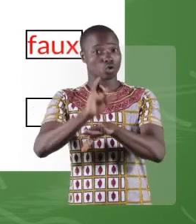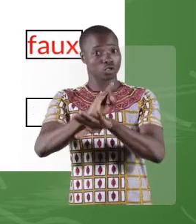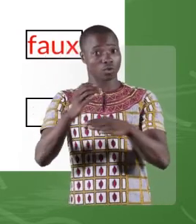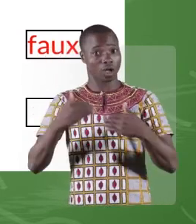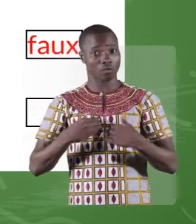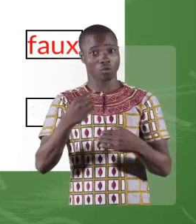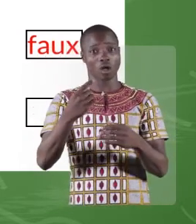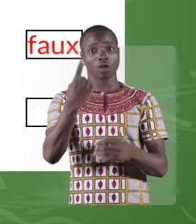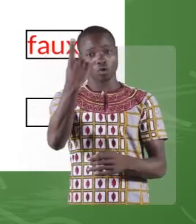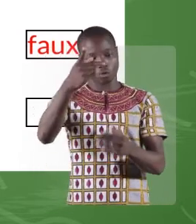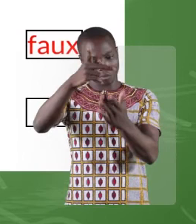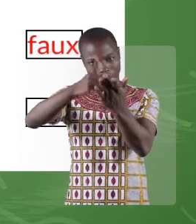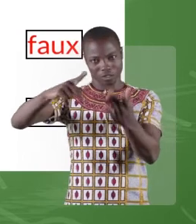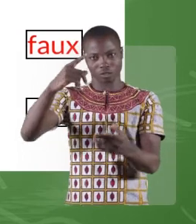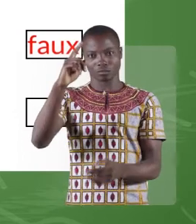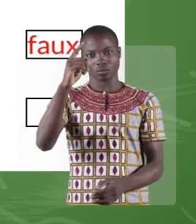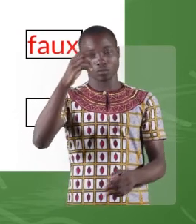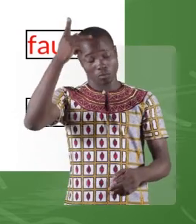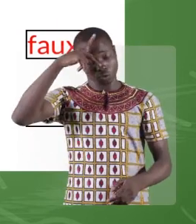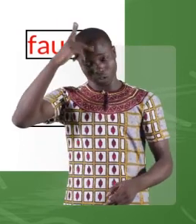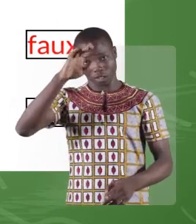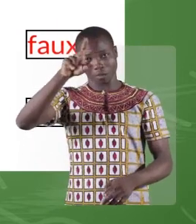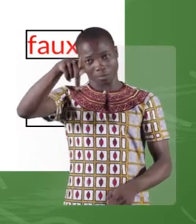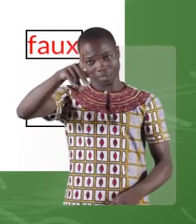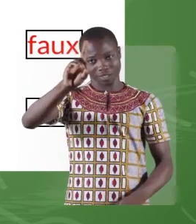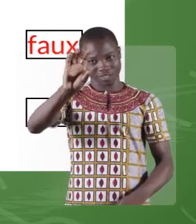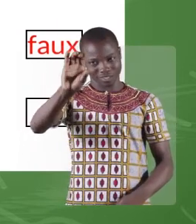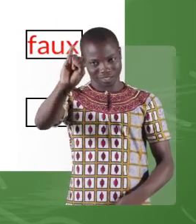un seul parti politique, qui est le PDCI.